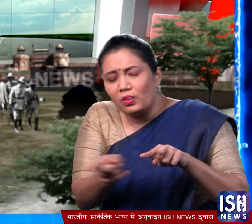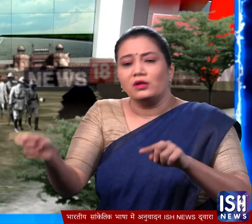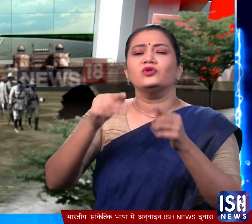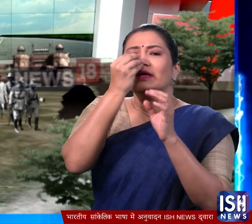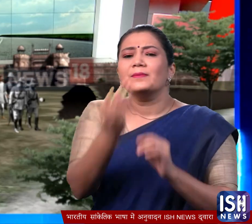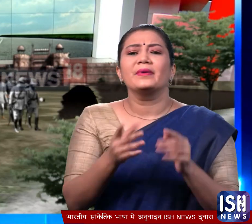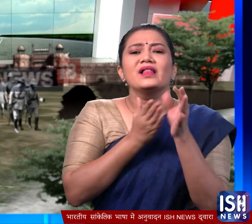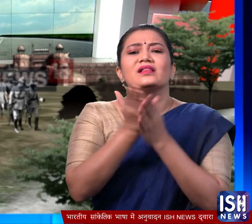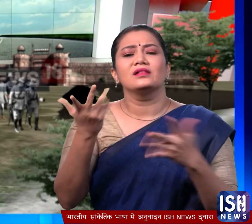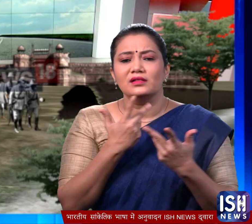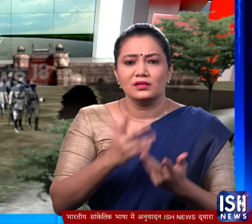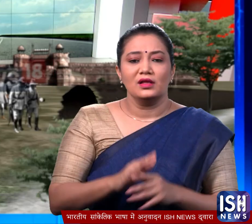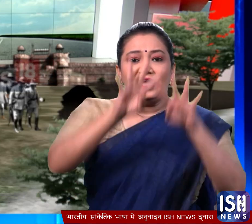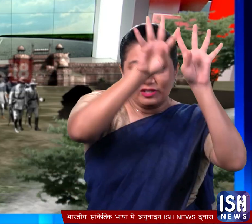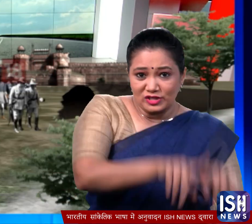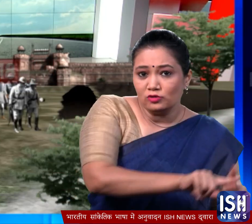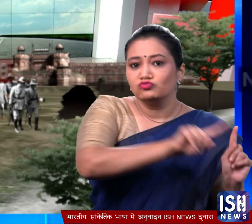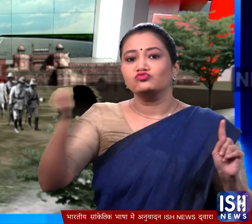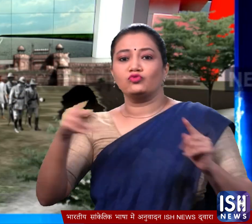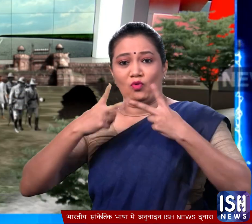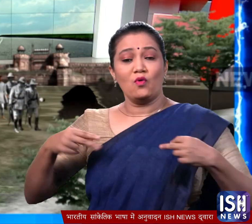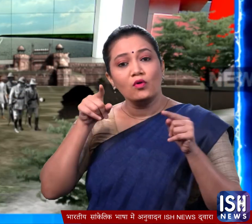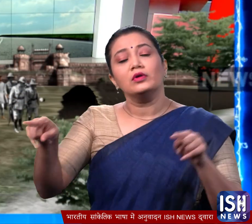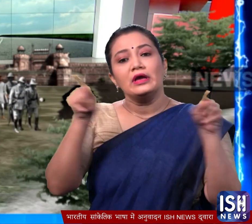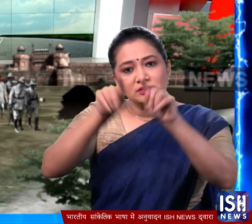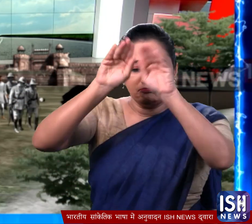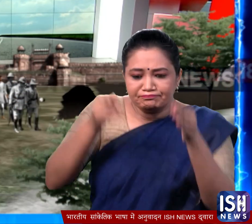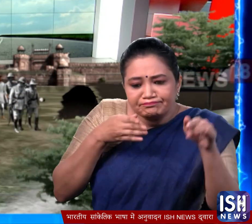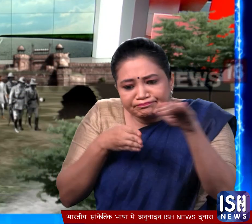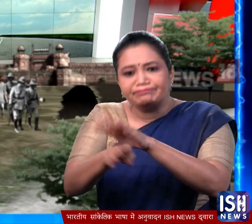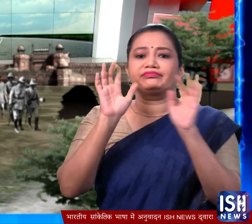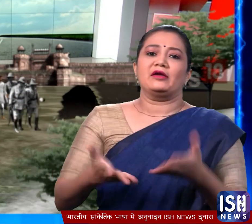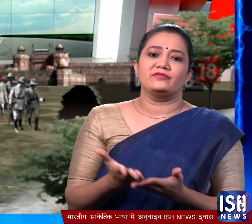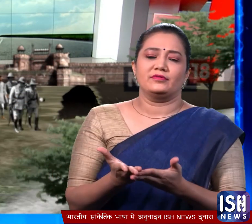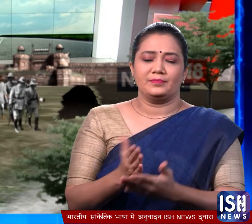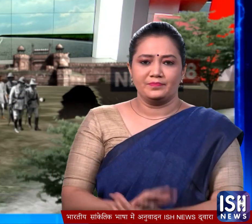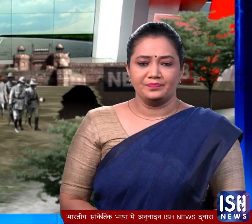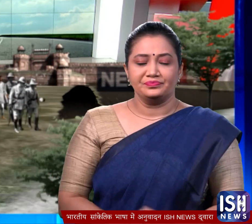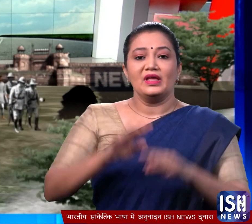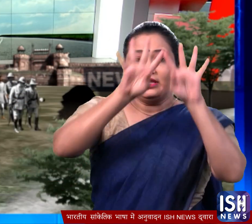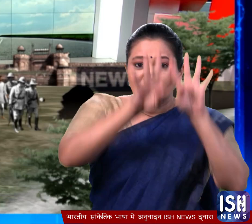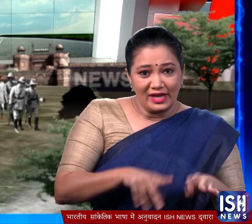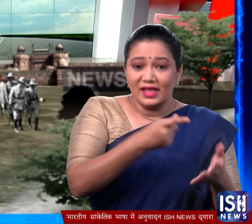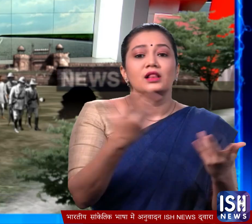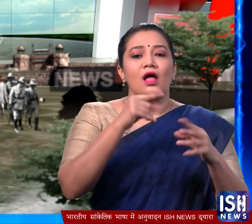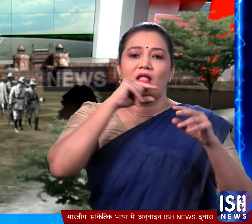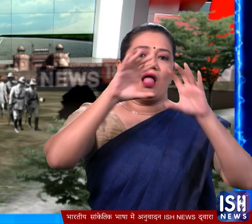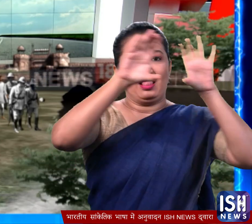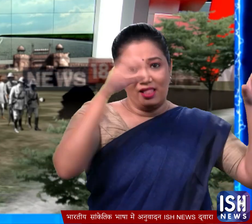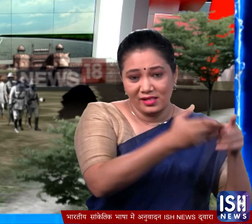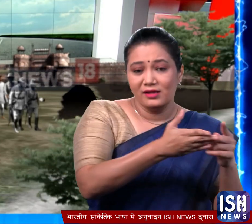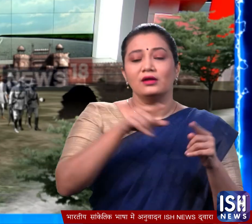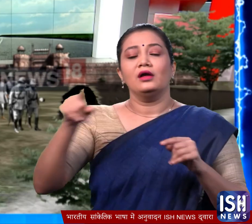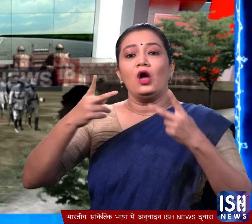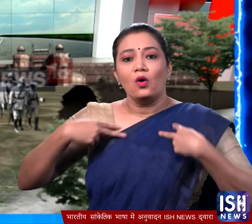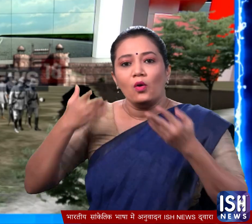सरल भाषा में कहें तो कैदियों को जेल से अदालत तक लाने के लिए यह सुरंग बनाई गई थी। जेल थी लाल किला और